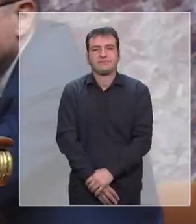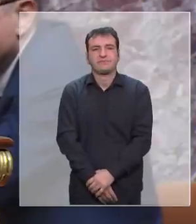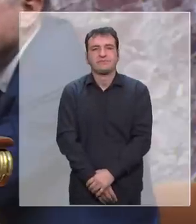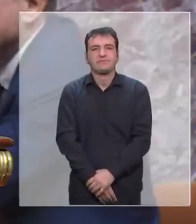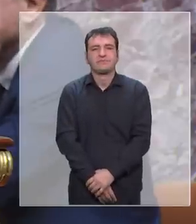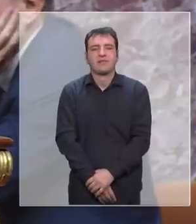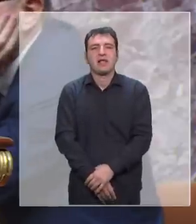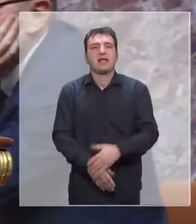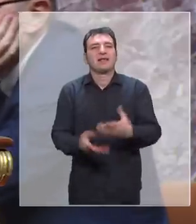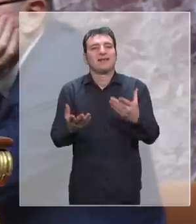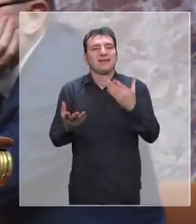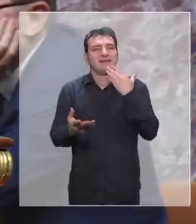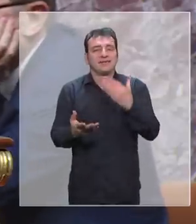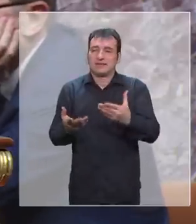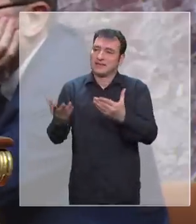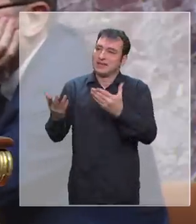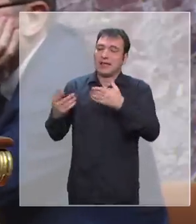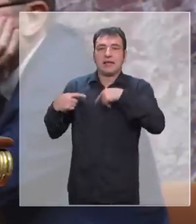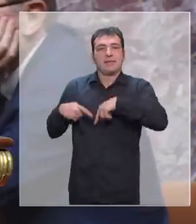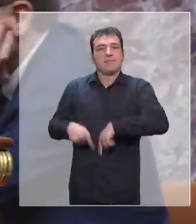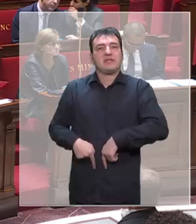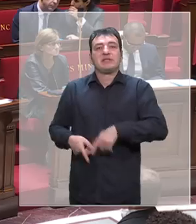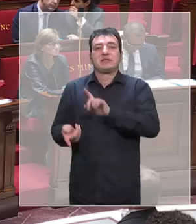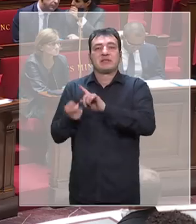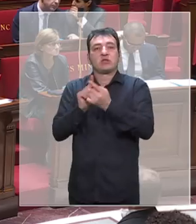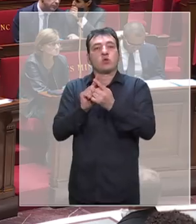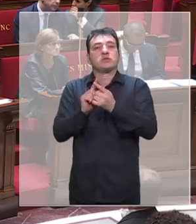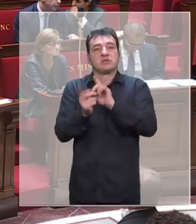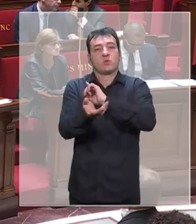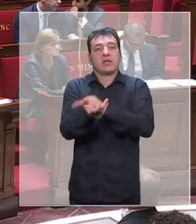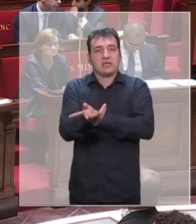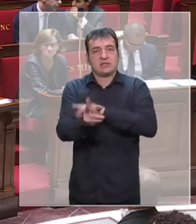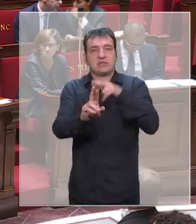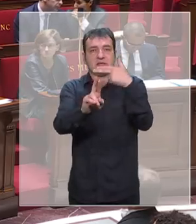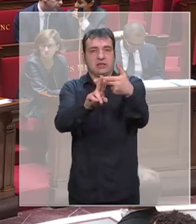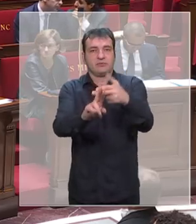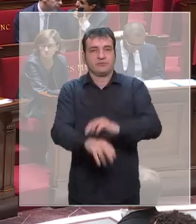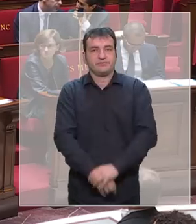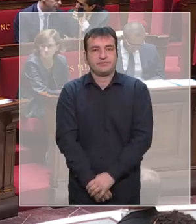parole est à Madame Agnès Pannier-Runacher, ministre de la Transition énergétique.